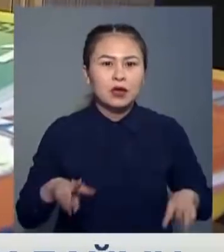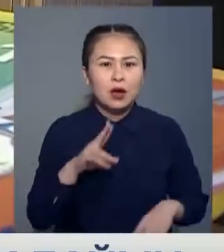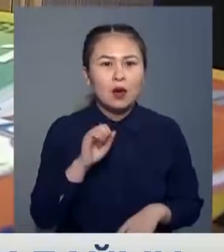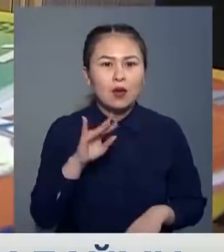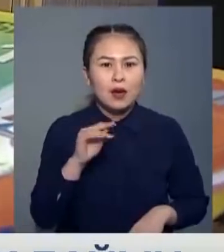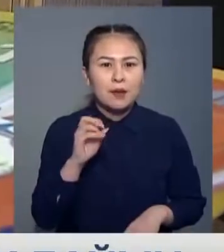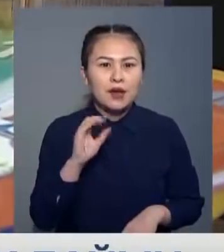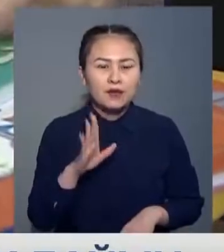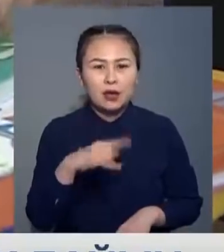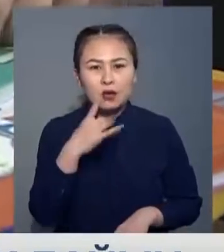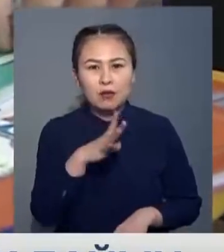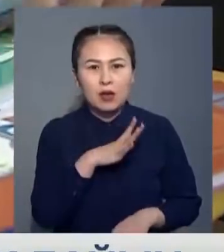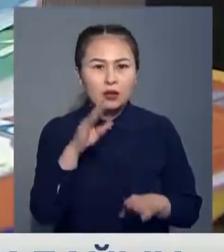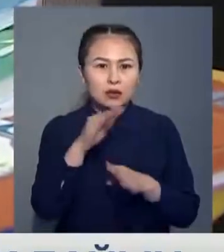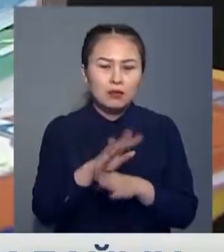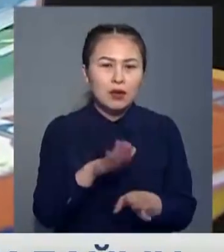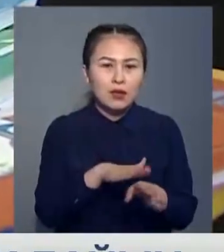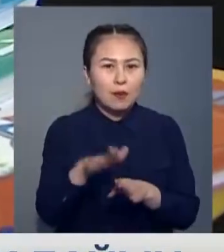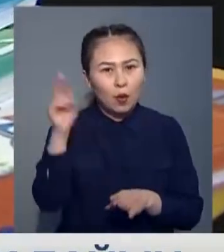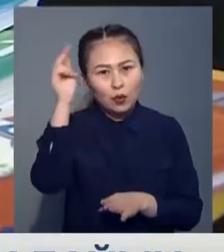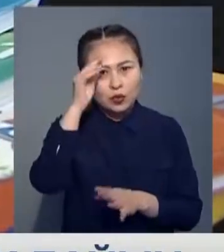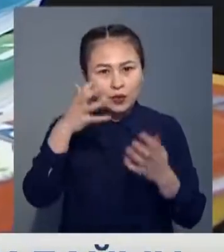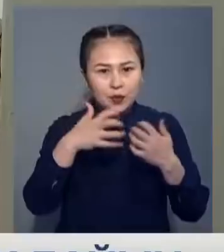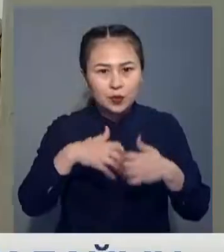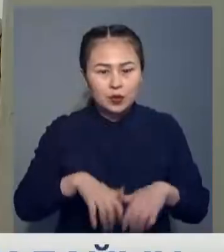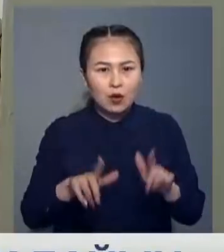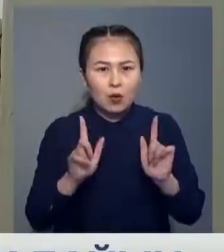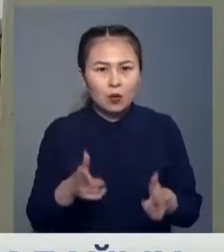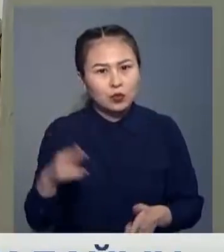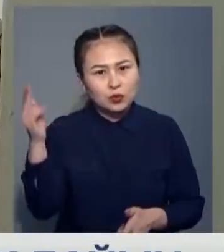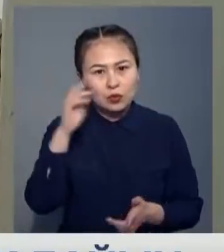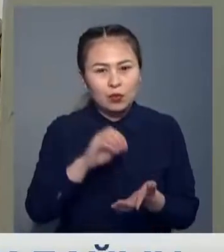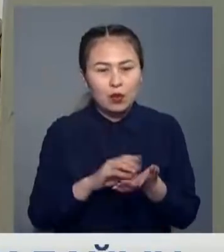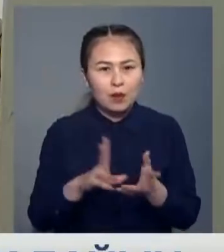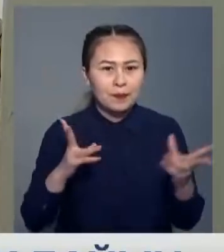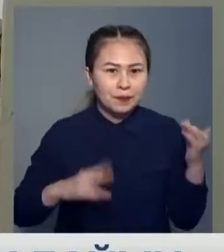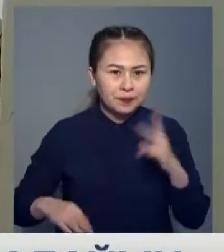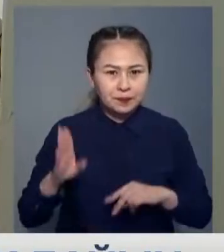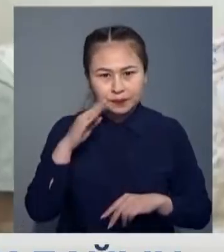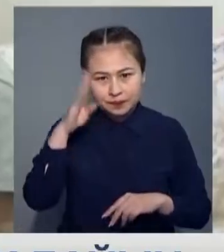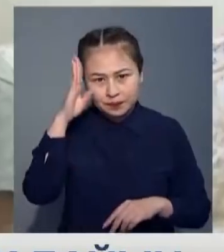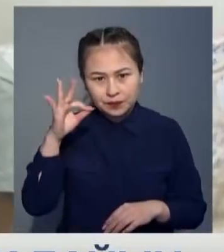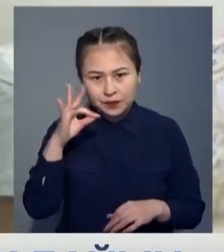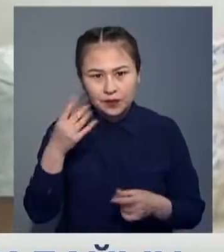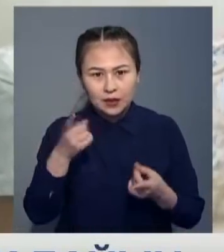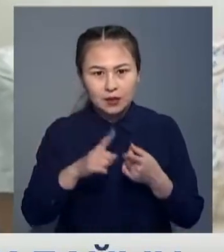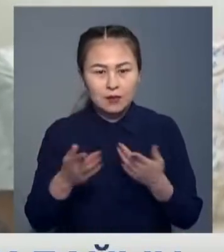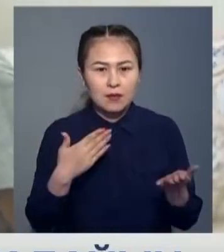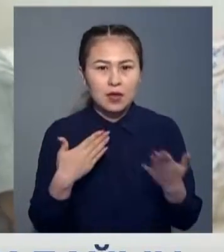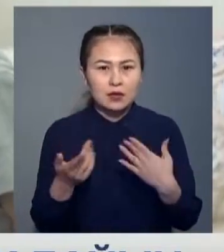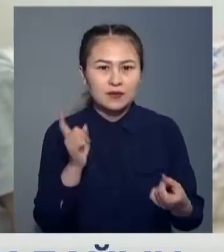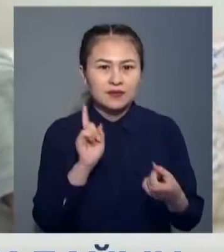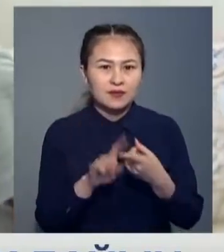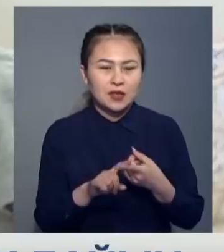министрі Дәурен Абаев айтты. Қосымша сабақ болып саналатын ресурстар арқылы оқушы, мұғалім және ата-ана арасында кері